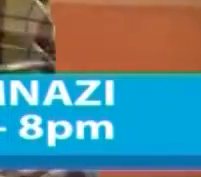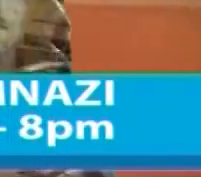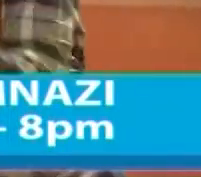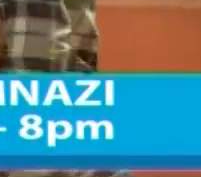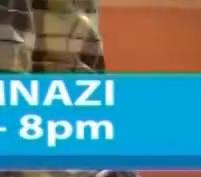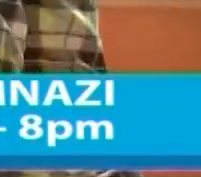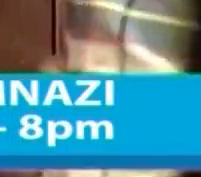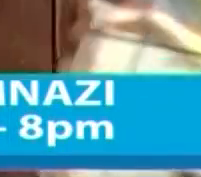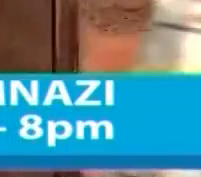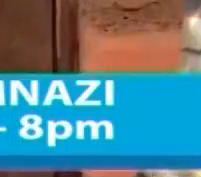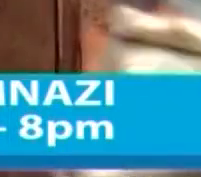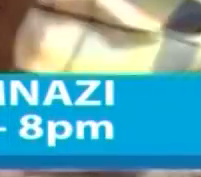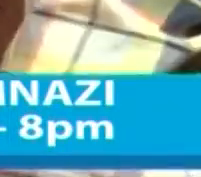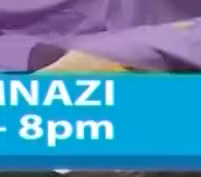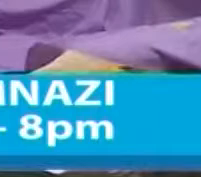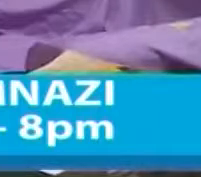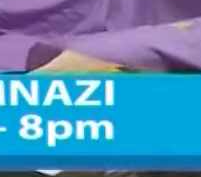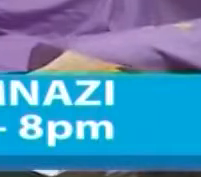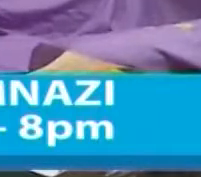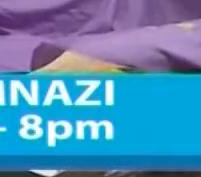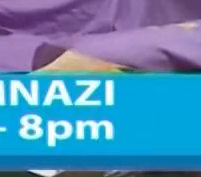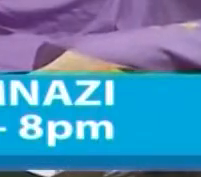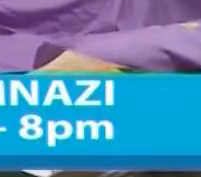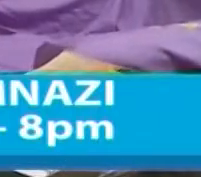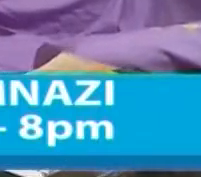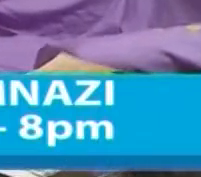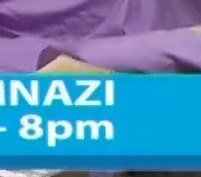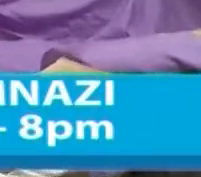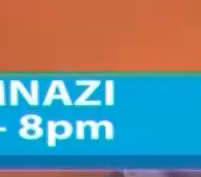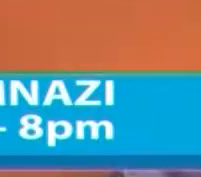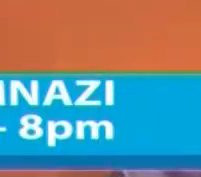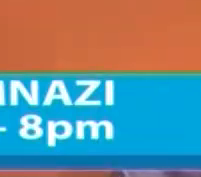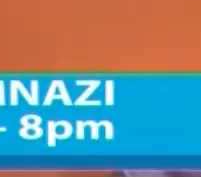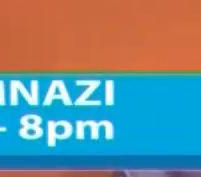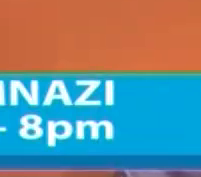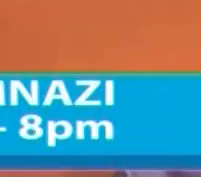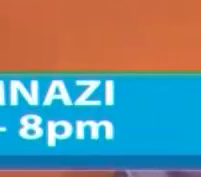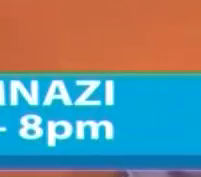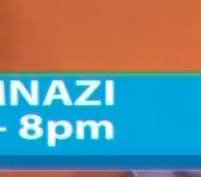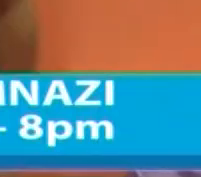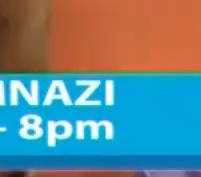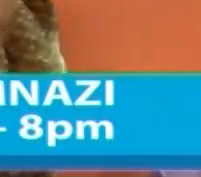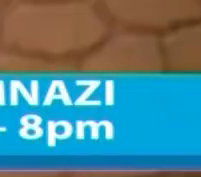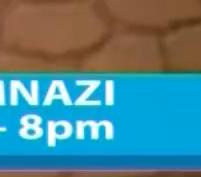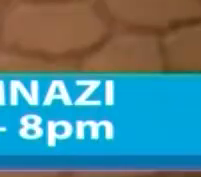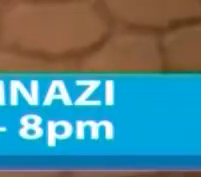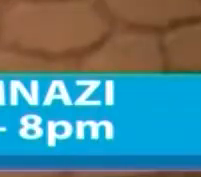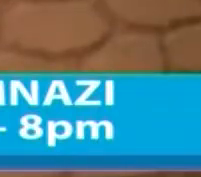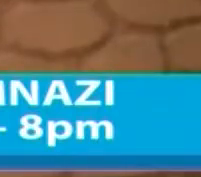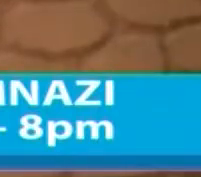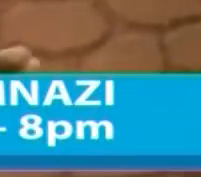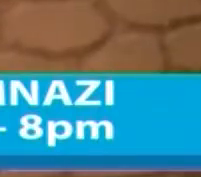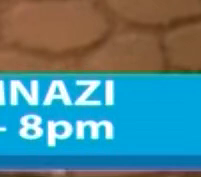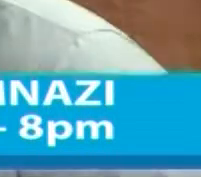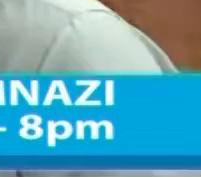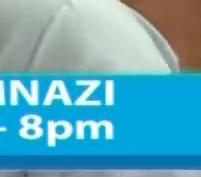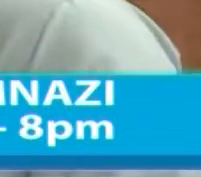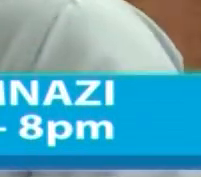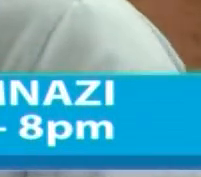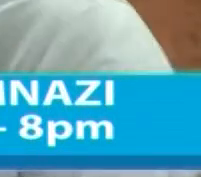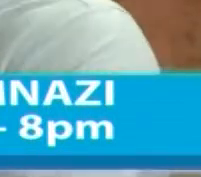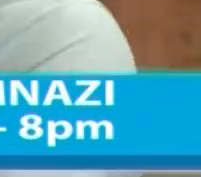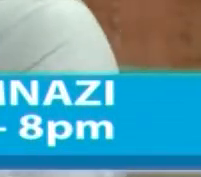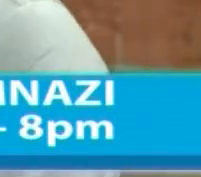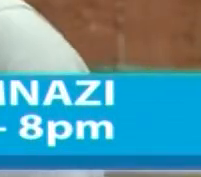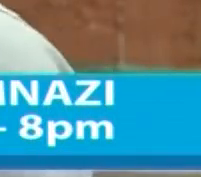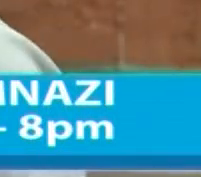Takuficha wapi sasa? Saida, fungua. Yaani Saida hufungui? Mume wangu, pana subra. Dawa wote hasemi chochote? Hasemi